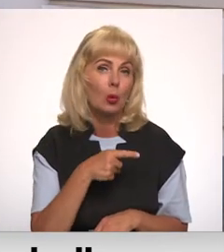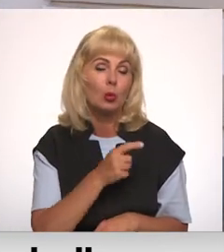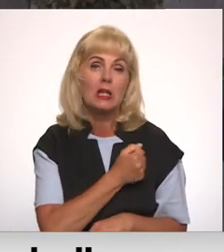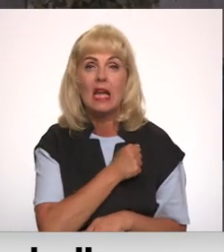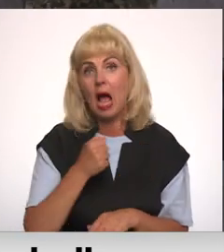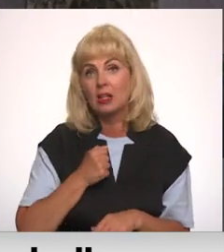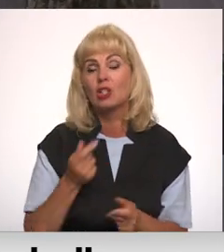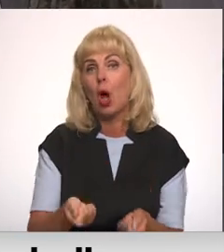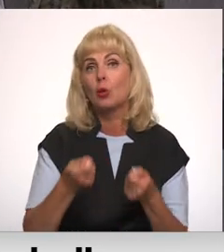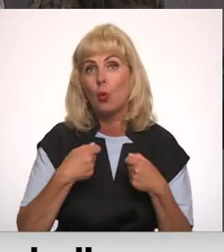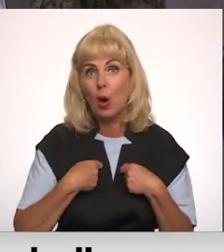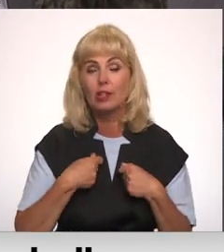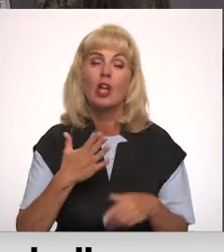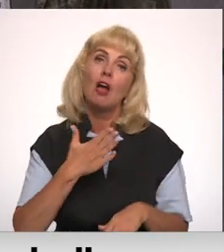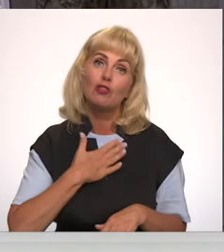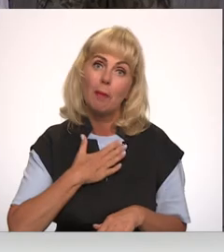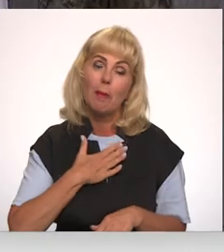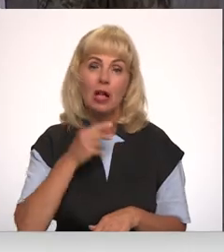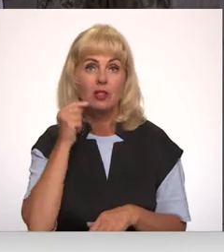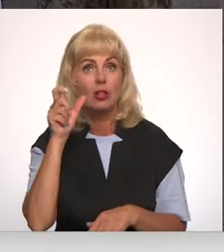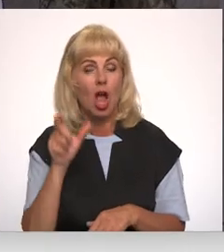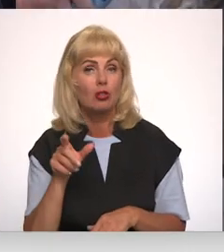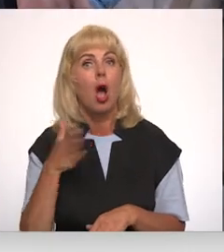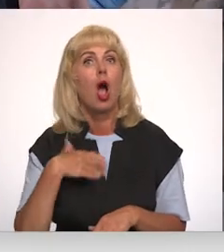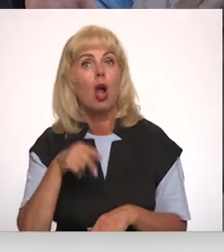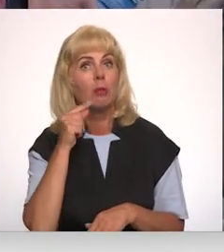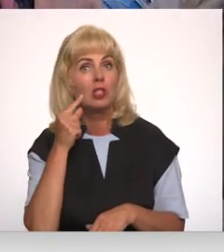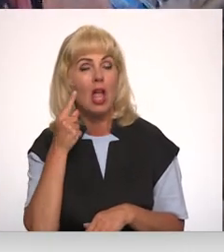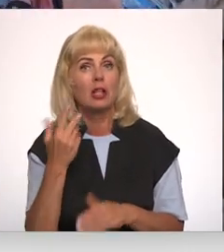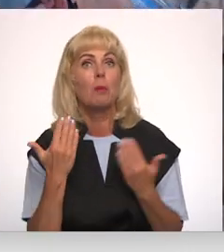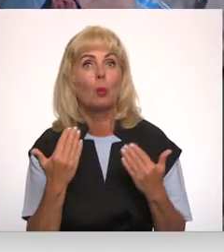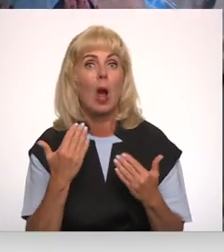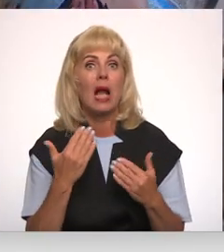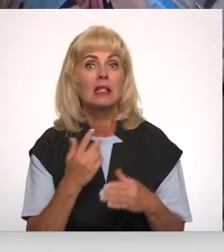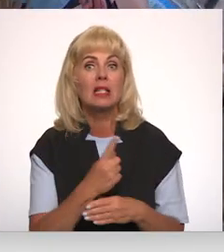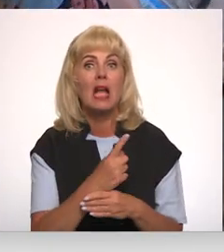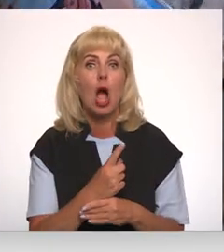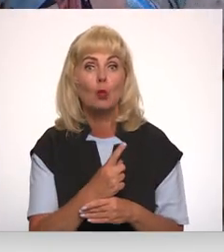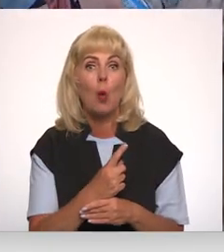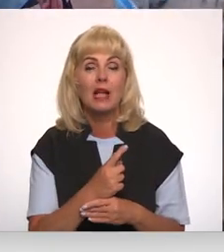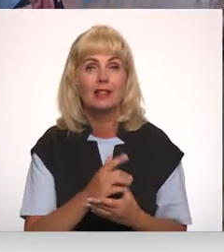man ir dota. Viņš ir mans tētis. Kāpēc tētim tāds ierocis rokā?